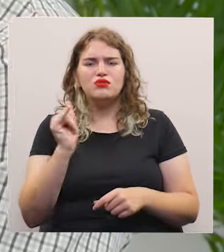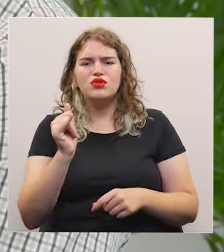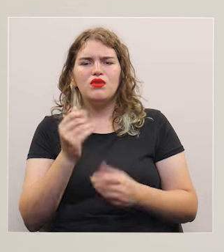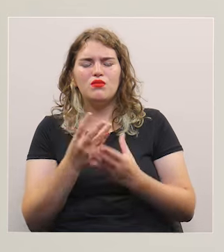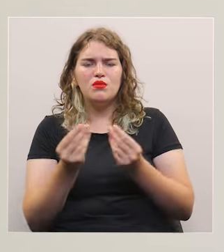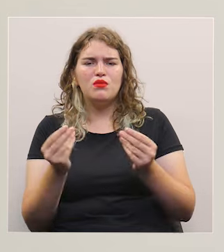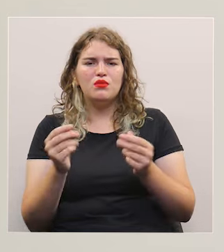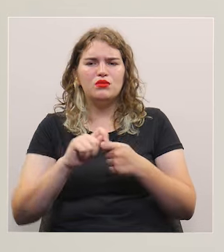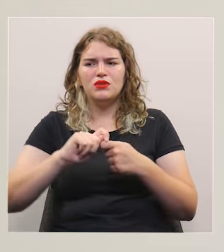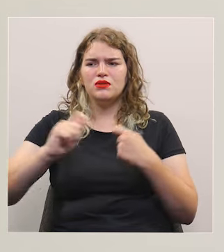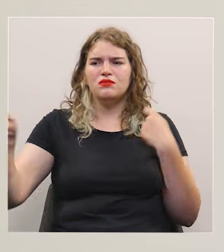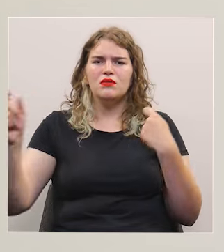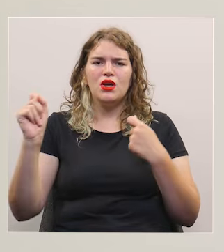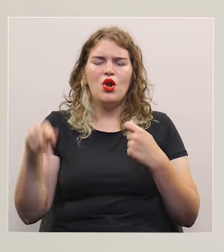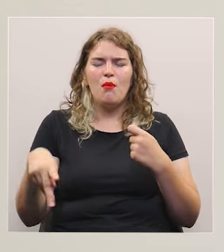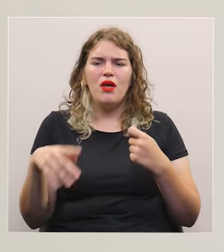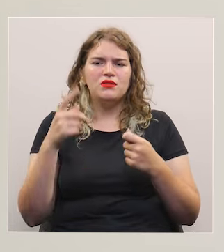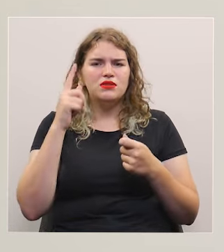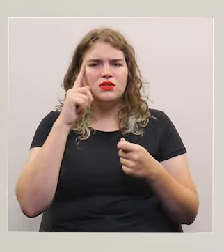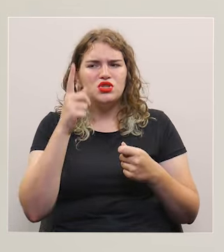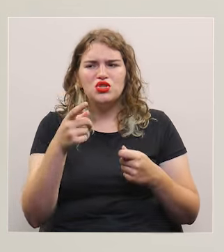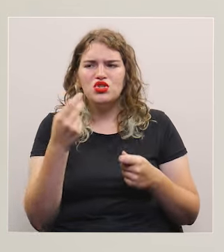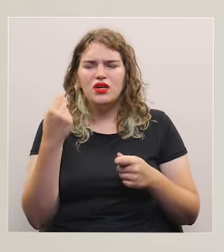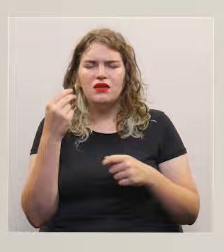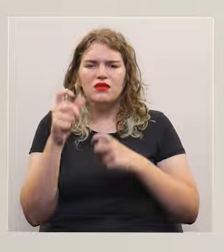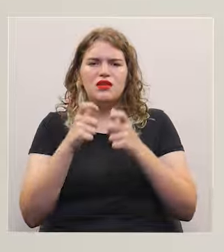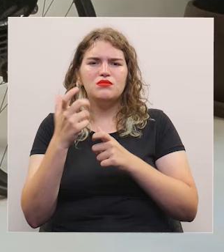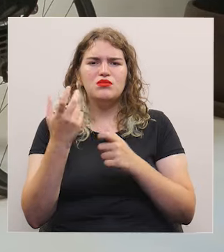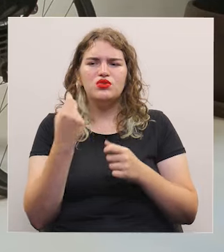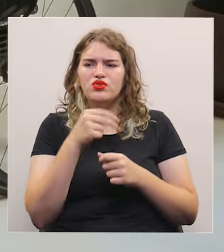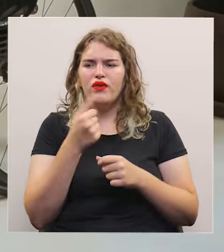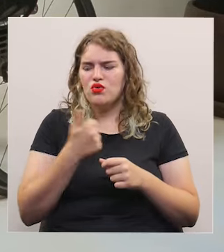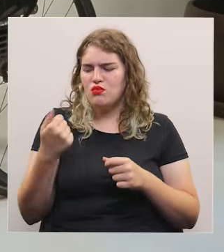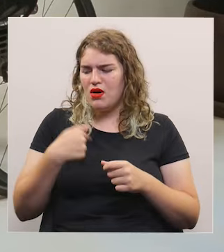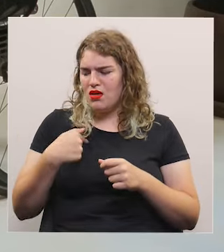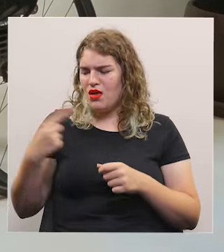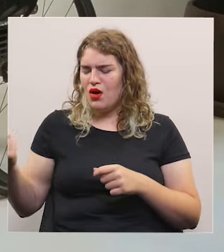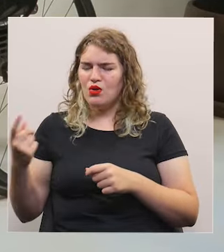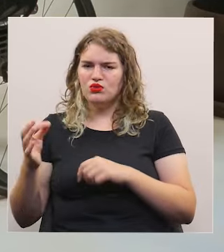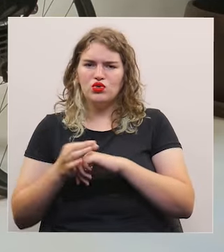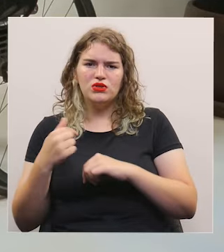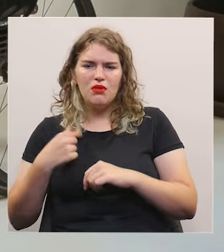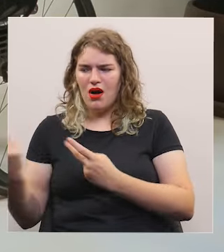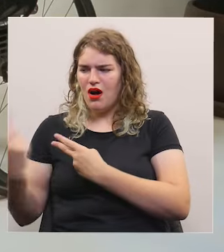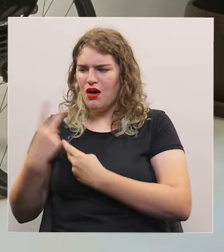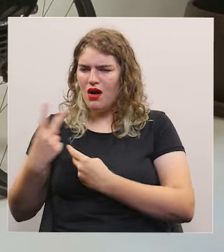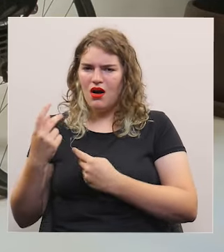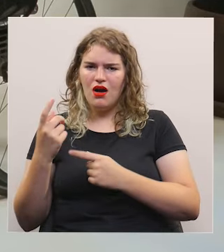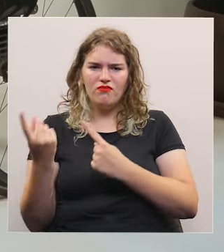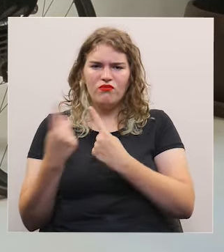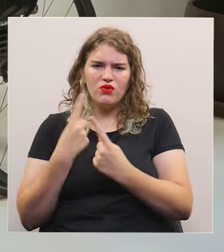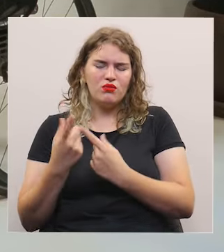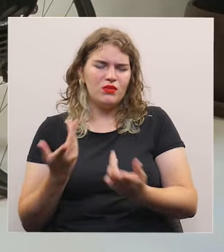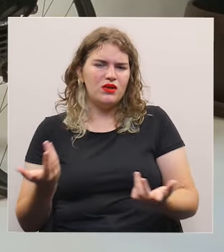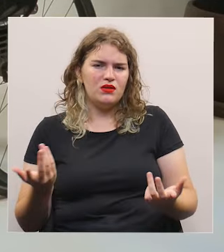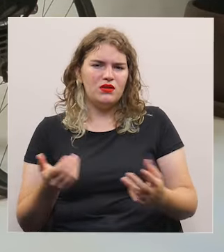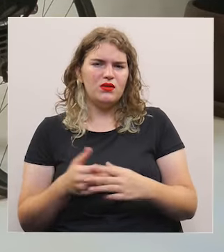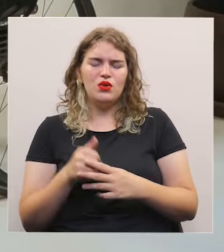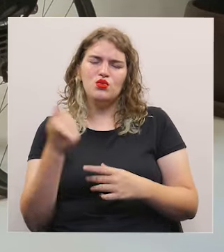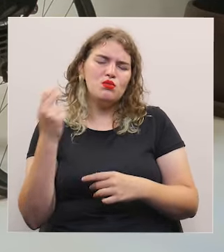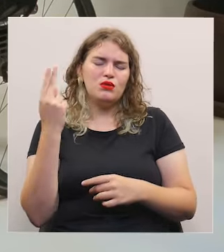de kilometri distanță să știe despre ceva ce doar eu cu soția în mod particular într-o casă am